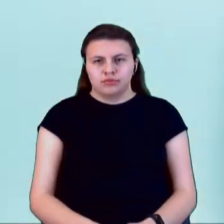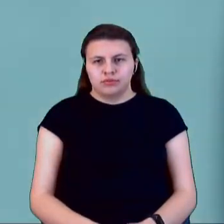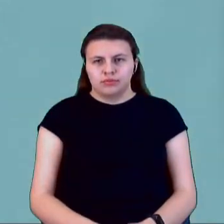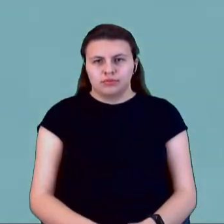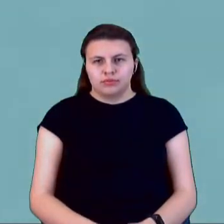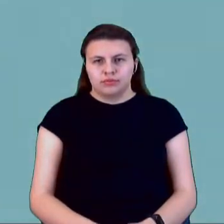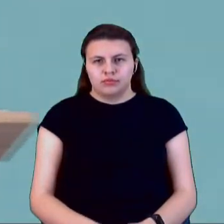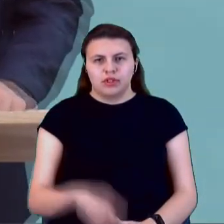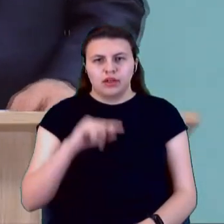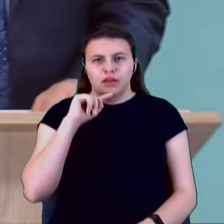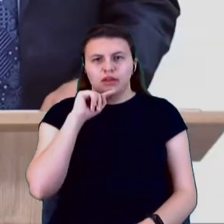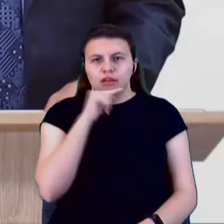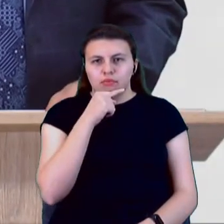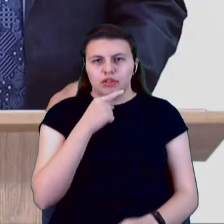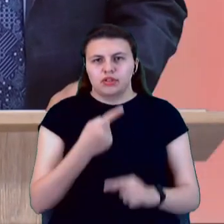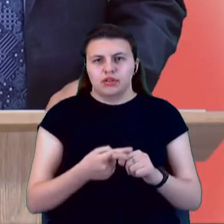экономисты. Поэтому